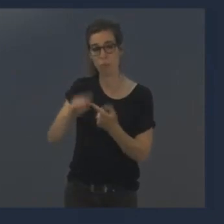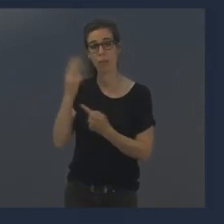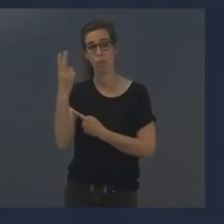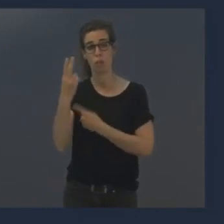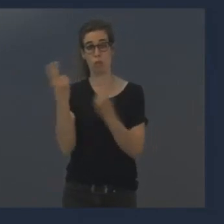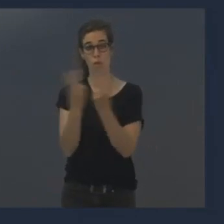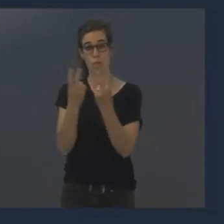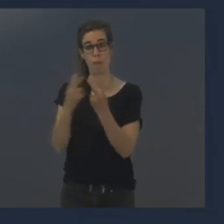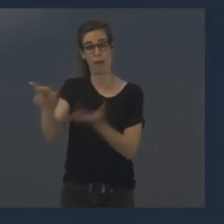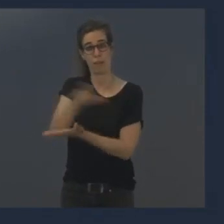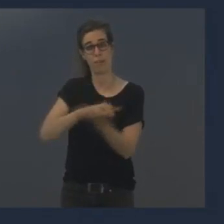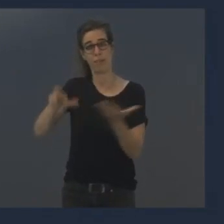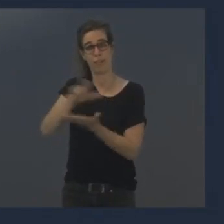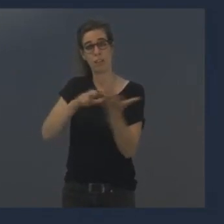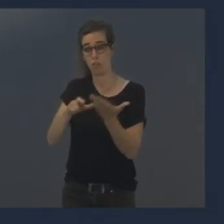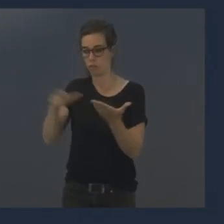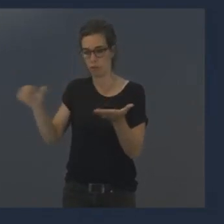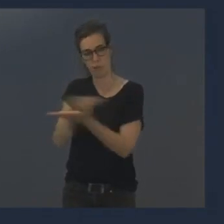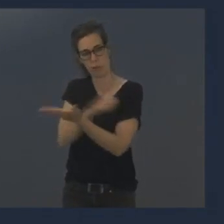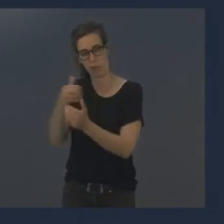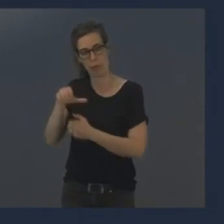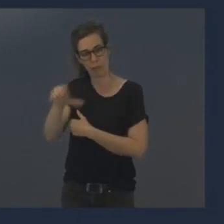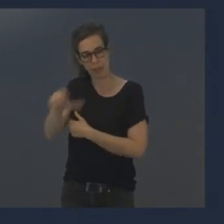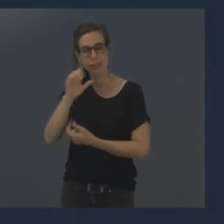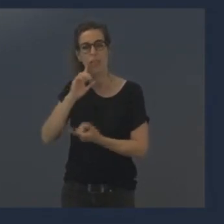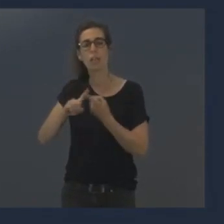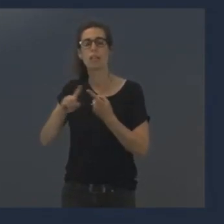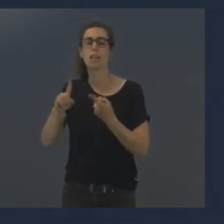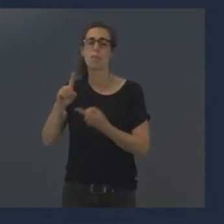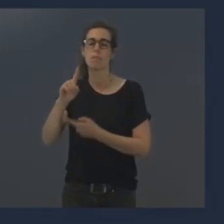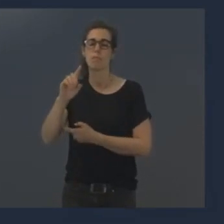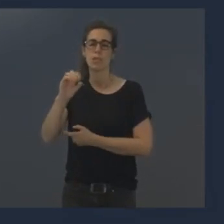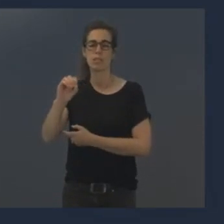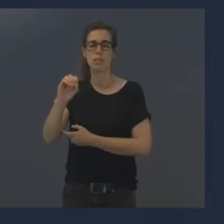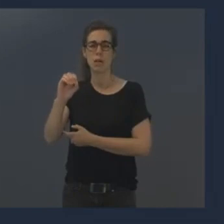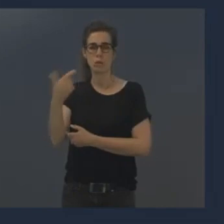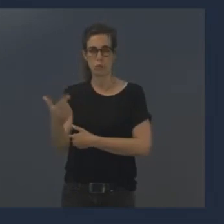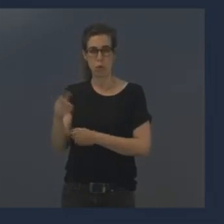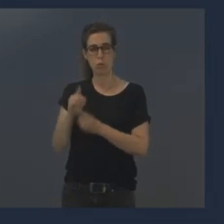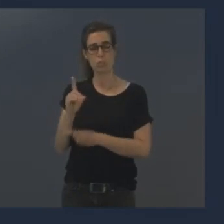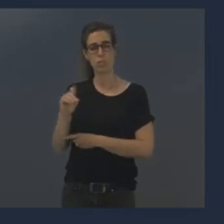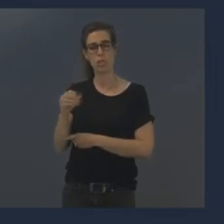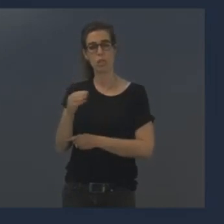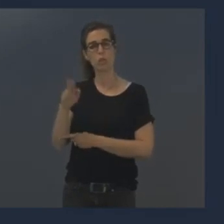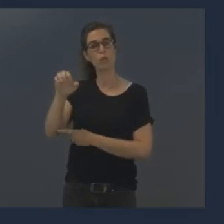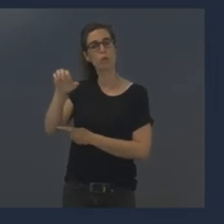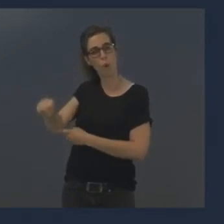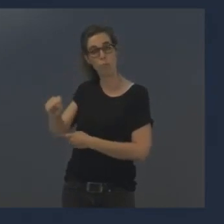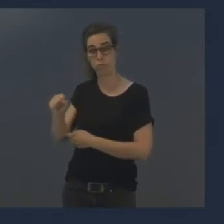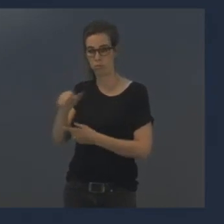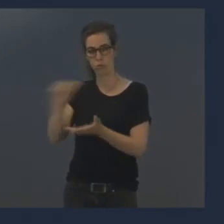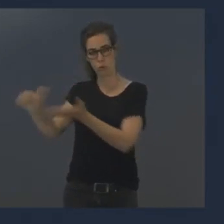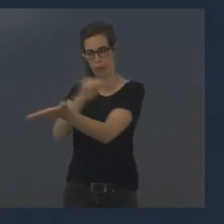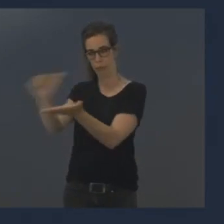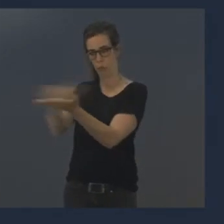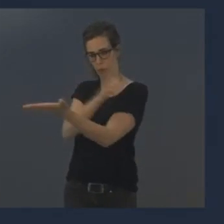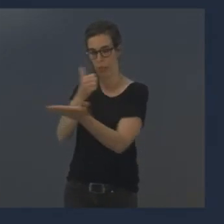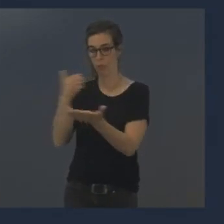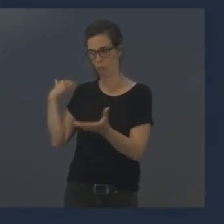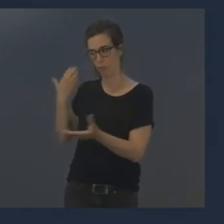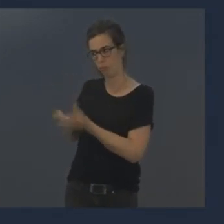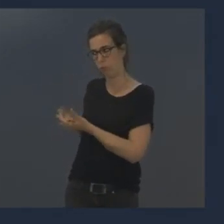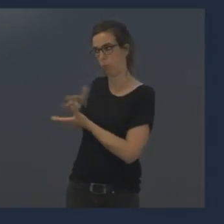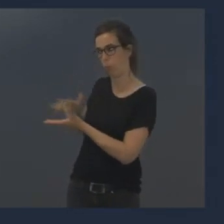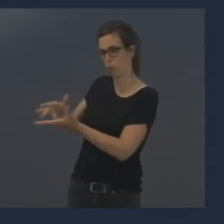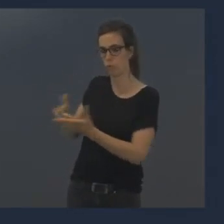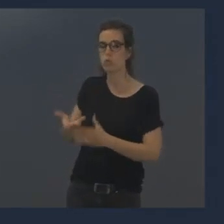finale d'installation, celui du Haut-Allier et celui de la Dombes. Mais avec l'ensemble de mes collègues conseillers